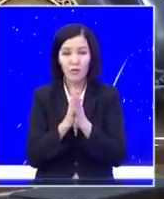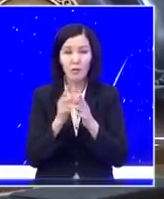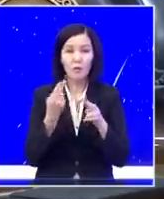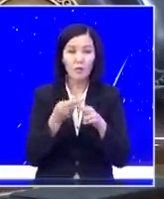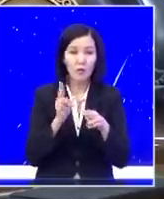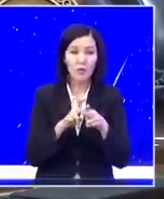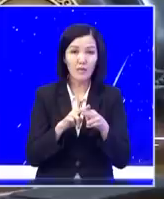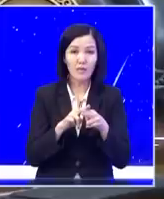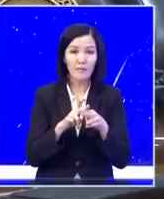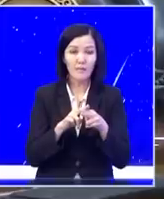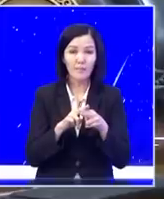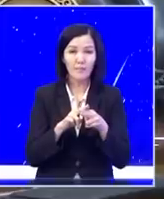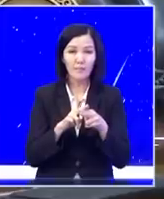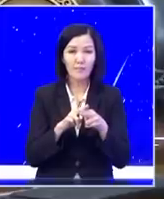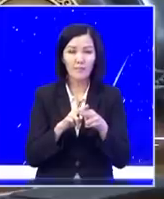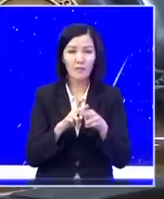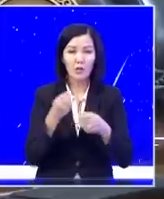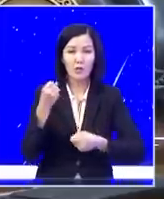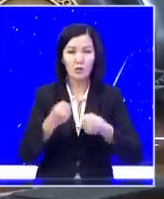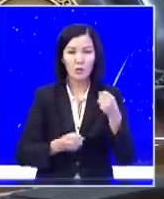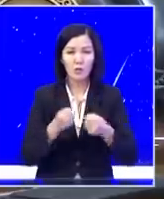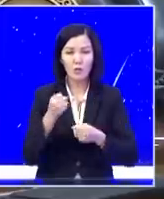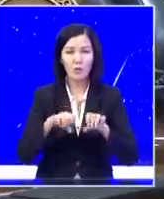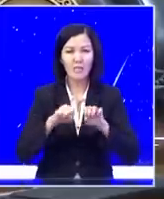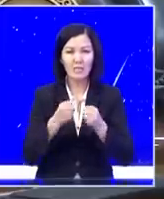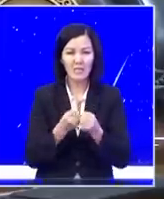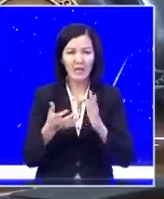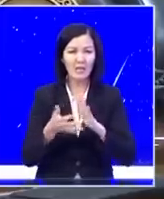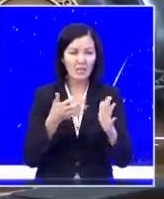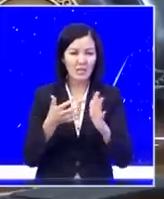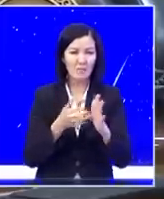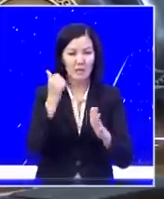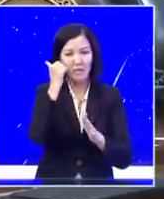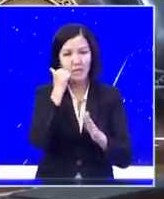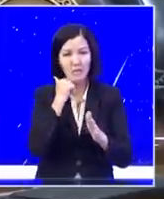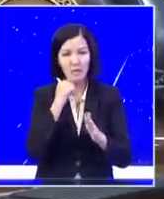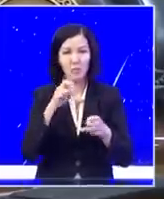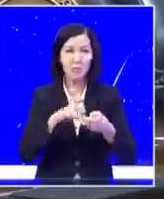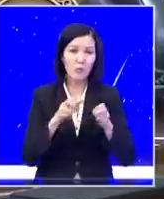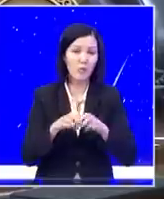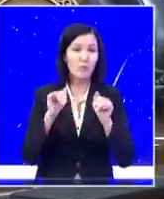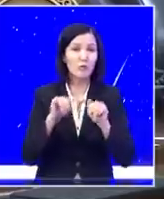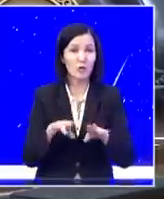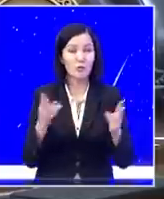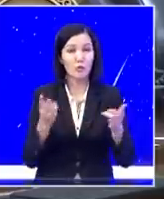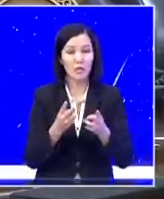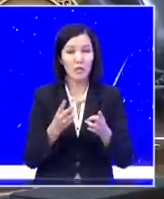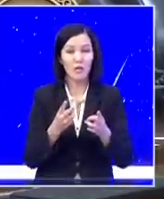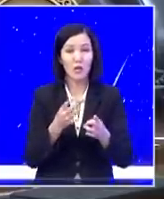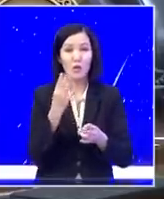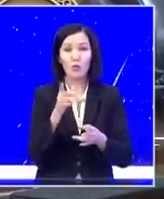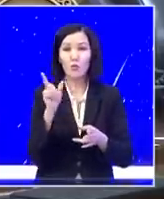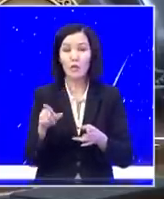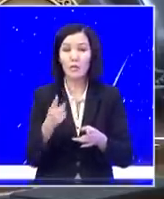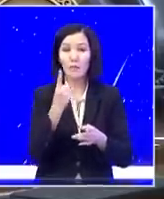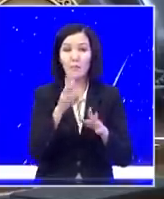Өйткені жүретін көліктер сынған жетіспейді, ол мәселені шешу керек. Төрт адам бір